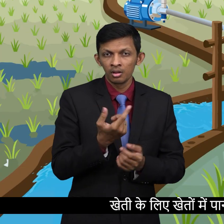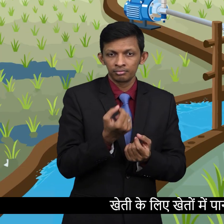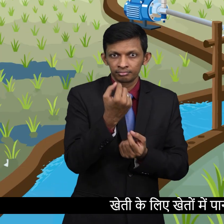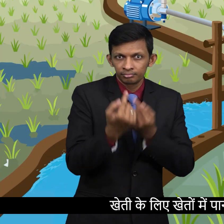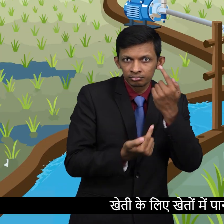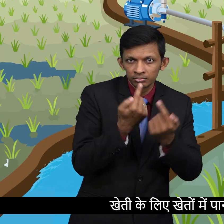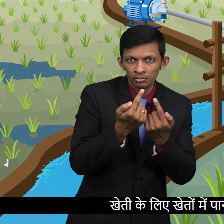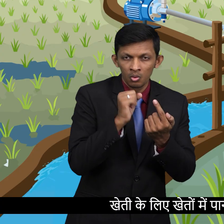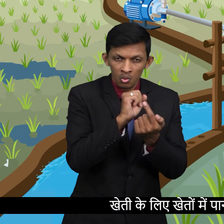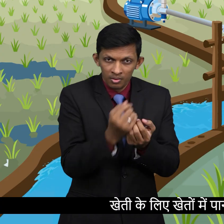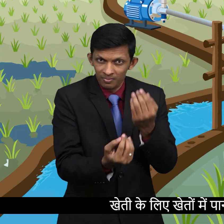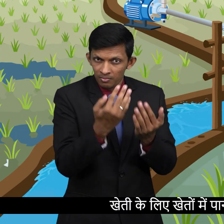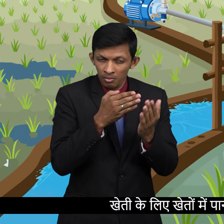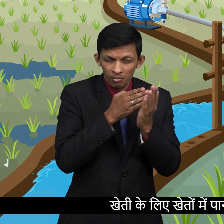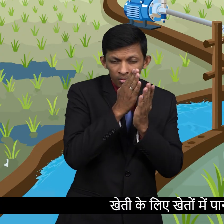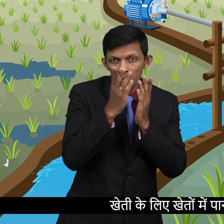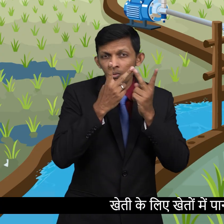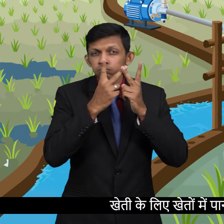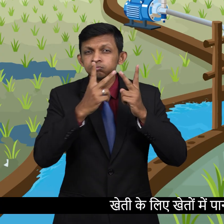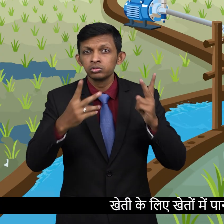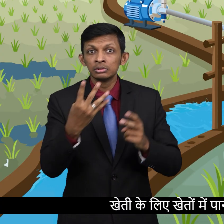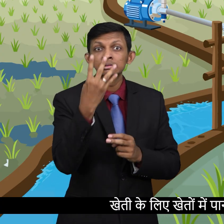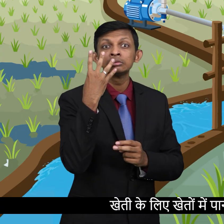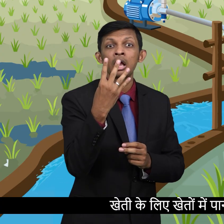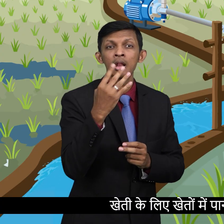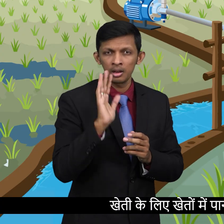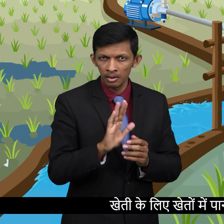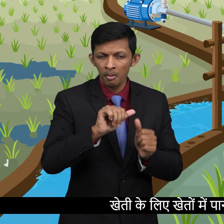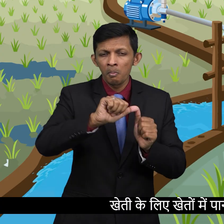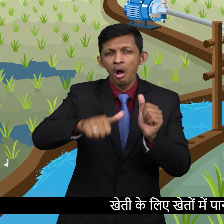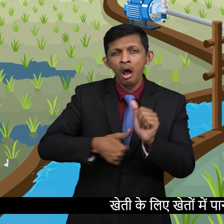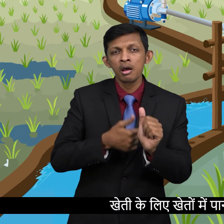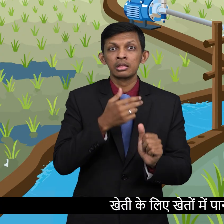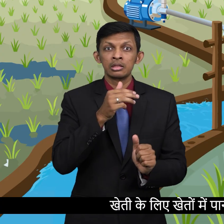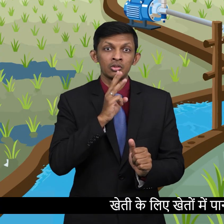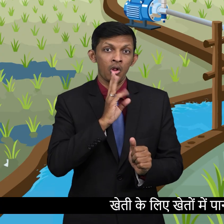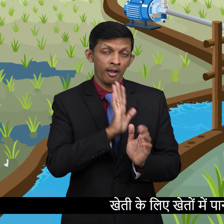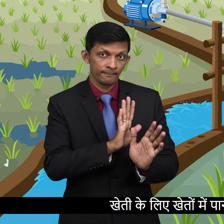खेती के लिए खेतों में पानी की आपूर्ति 4 प्रकार की होती है।